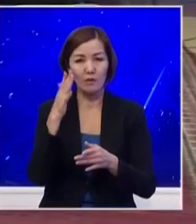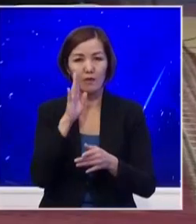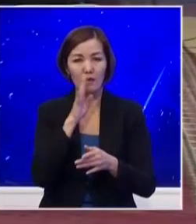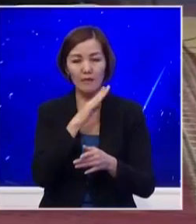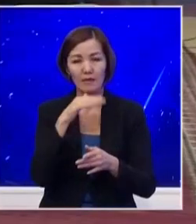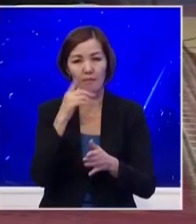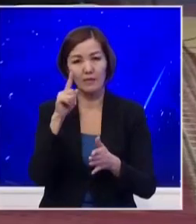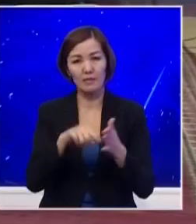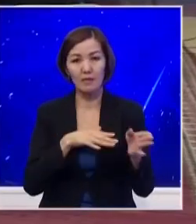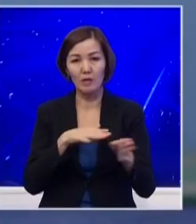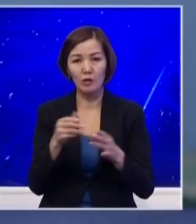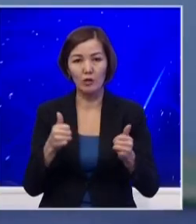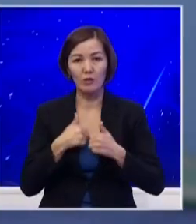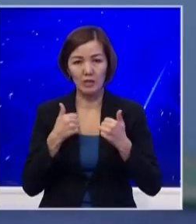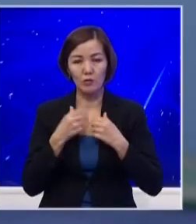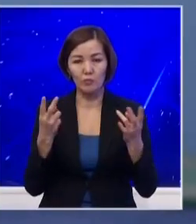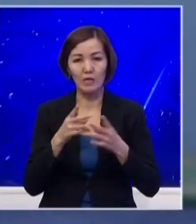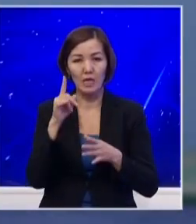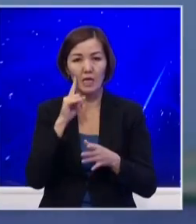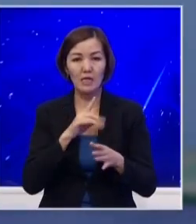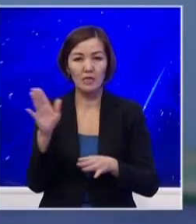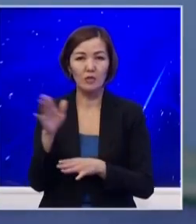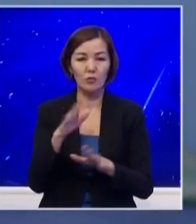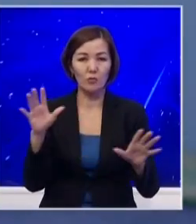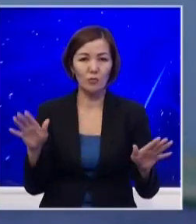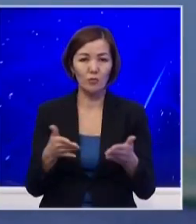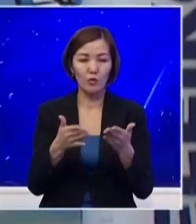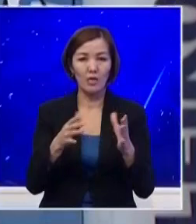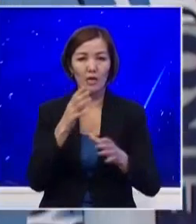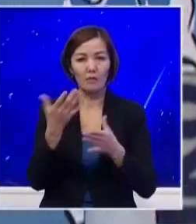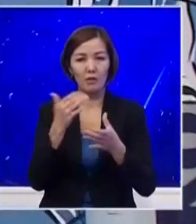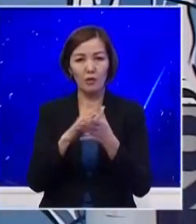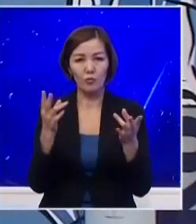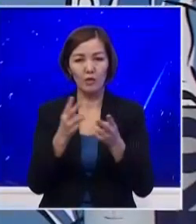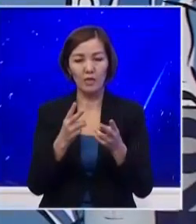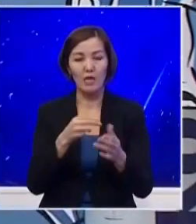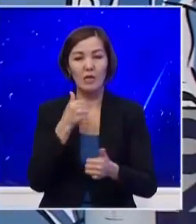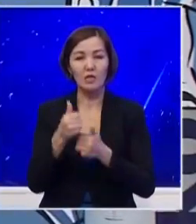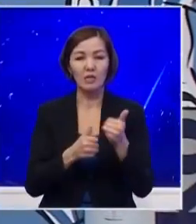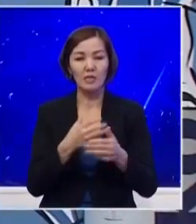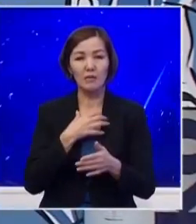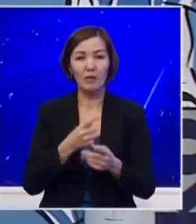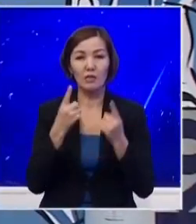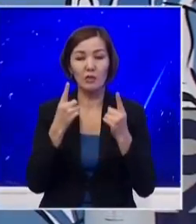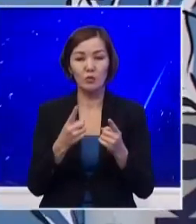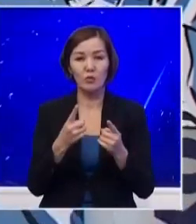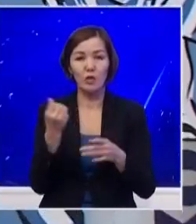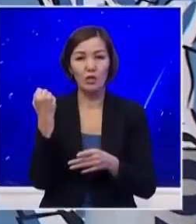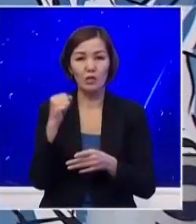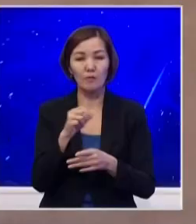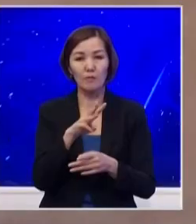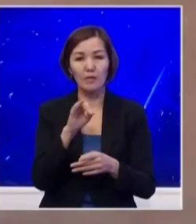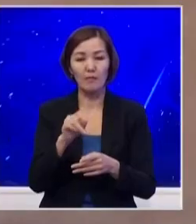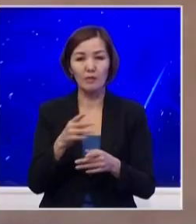үмітін ақтау, тренерімнің үмітін ақтау. Қазақстан елін барлық әлемге таныту. Бұл жарыстың маңызы зор. Ел чемпионы атанғандар тамыз